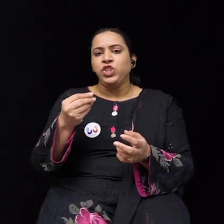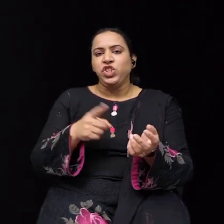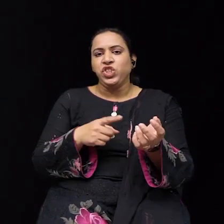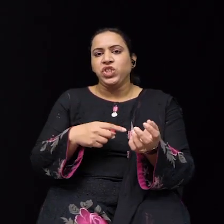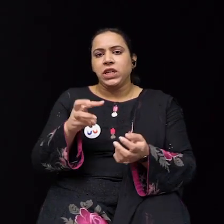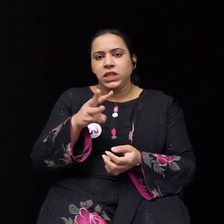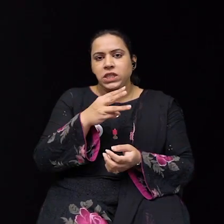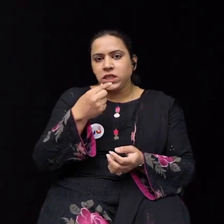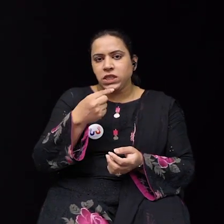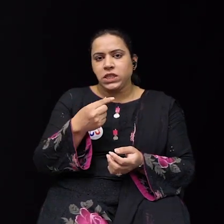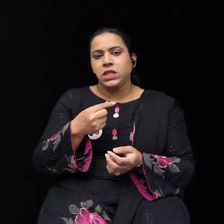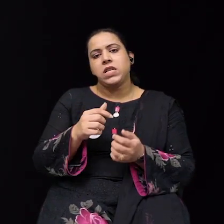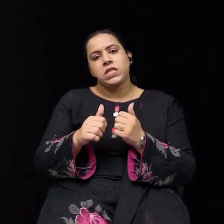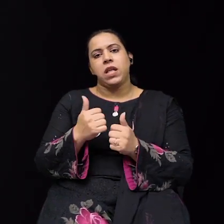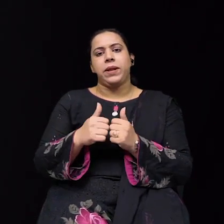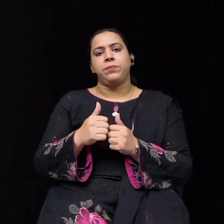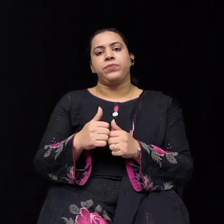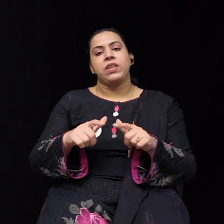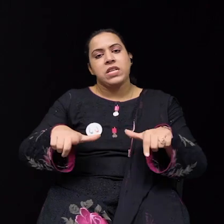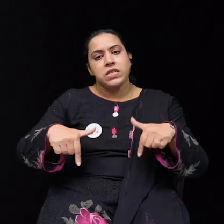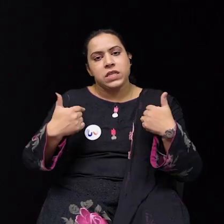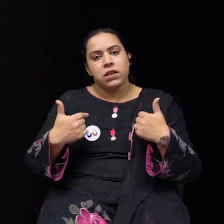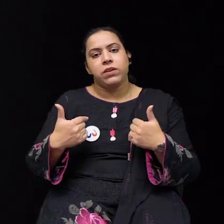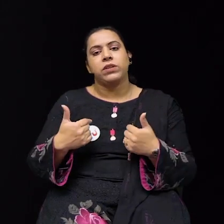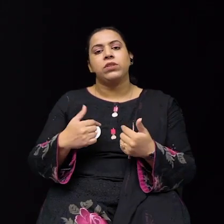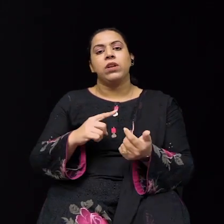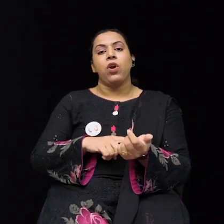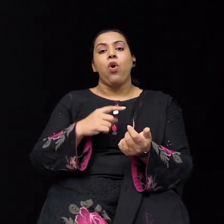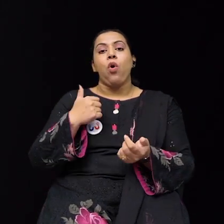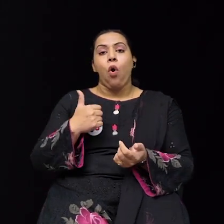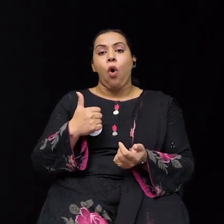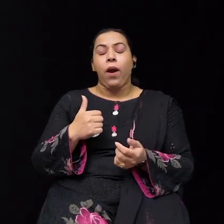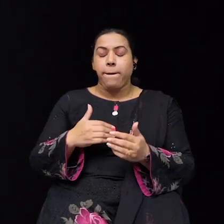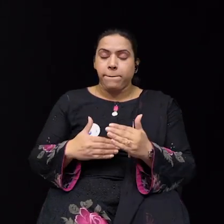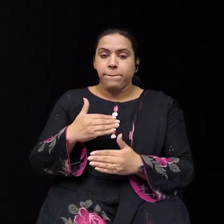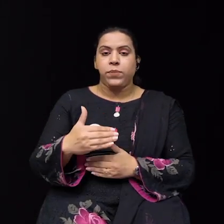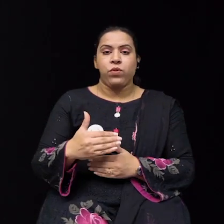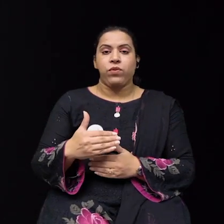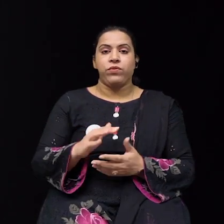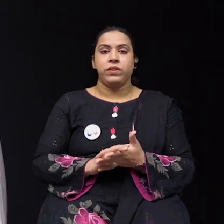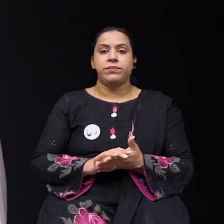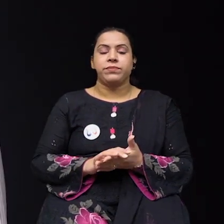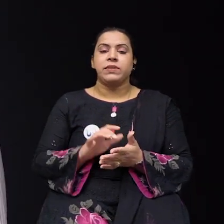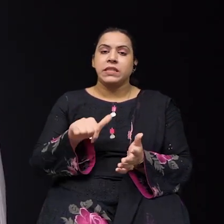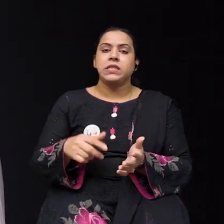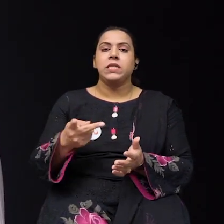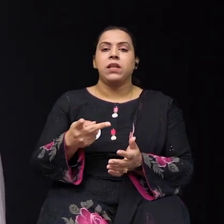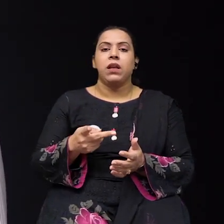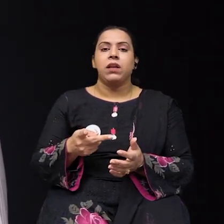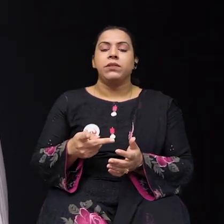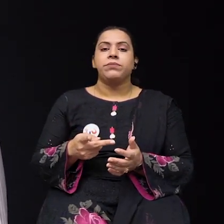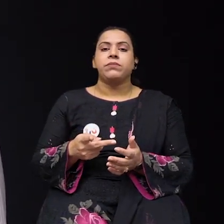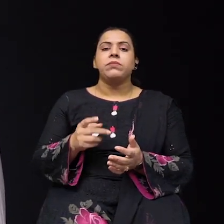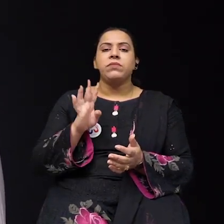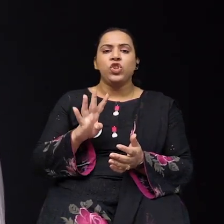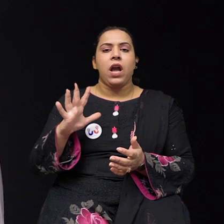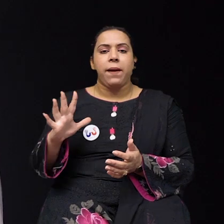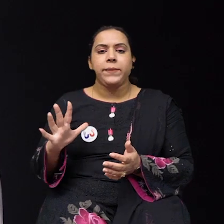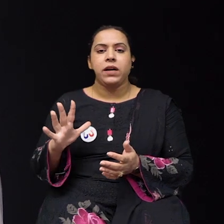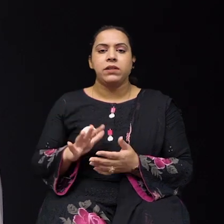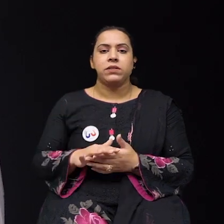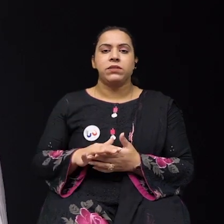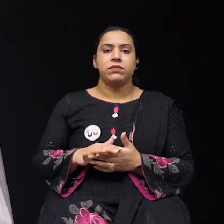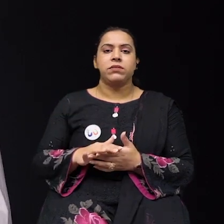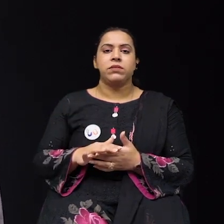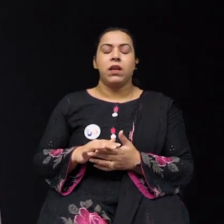आप इस्तेमाल करते हैं, ये आपकी ज़िंदगी की क्वालिटी को इम्प्रूव करने के लिए हैं। इसी तरह से ये जो 4-5 मेजर